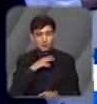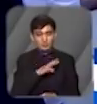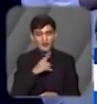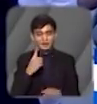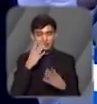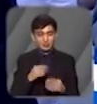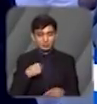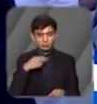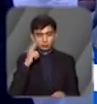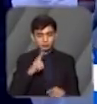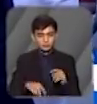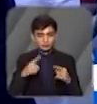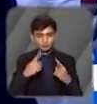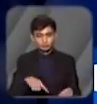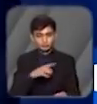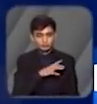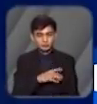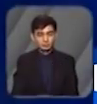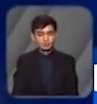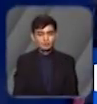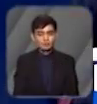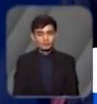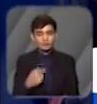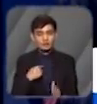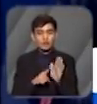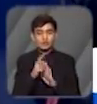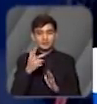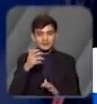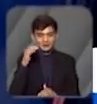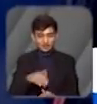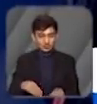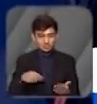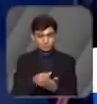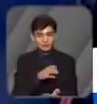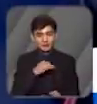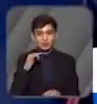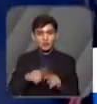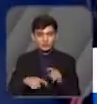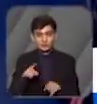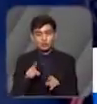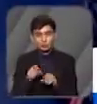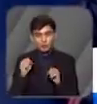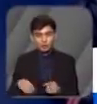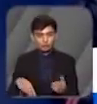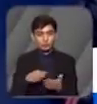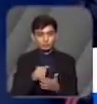күнде бәрімізді тақырға отырғызып кетті дейді. Бастапқыда 300 салдым, одан кейін туған туысқандардың арқасынан болады салуға дегеннен кейін